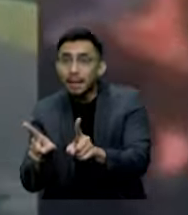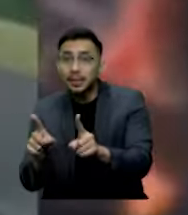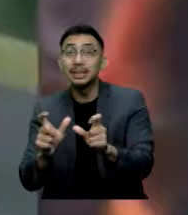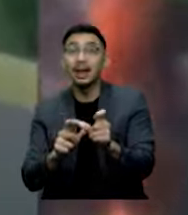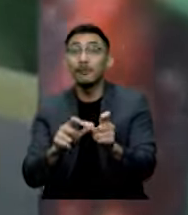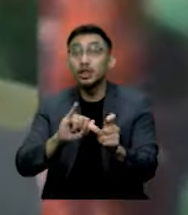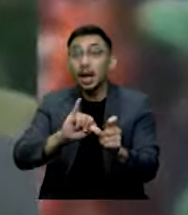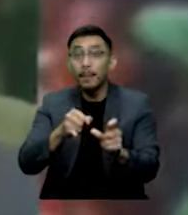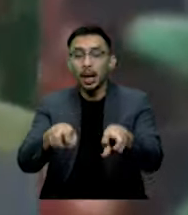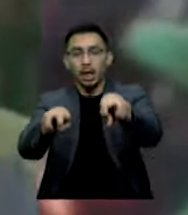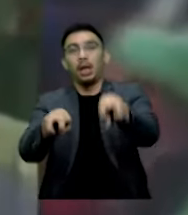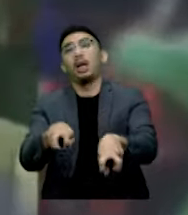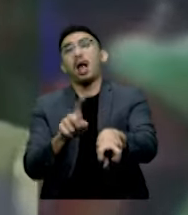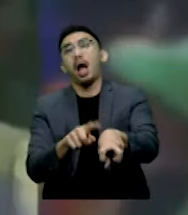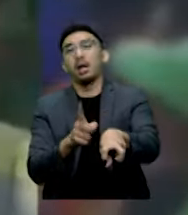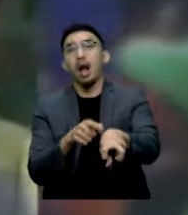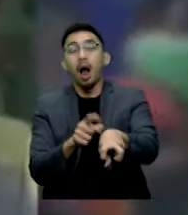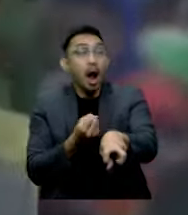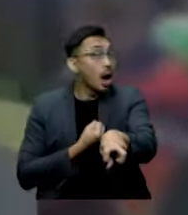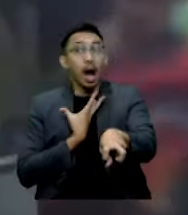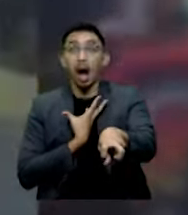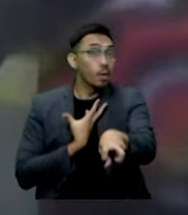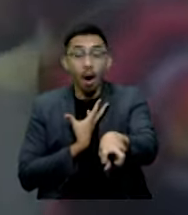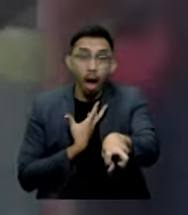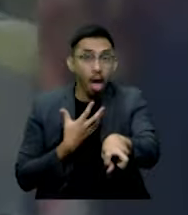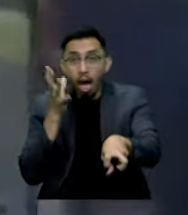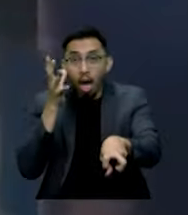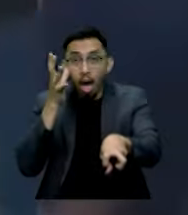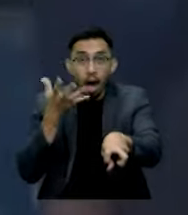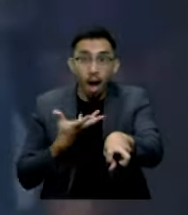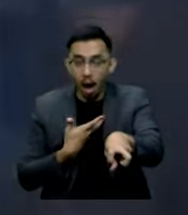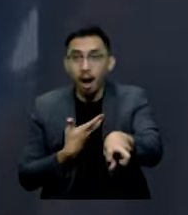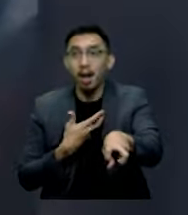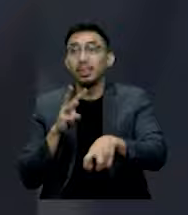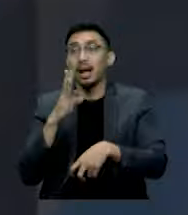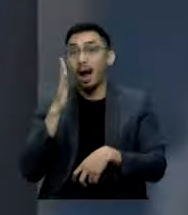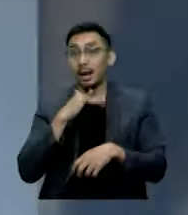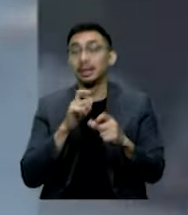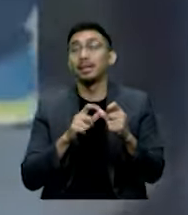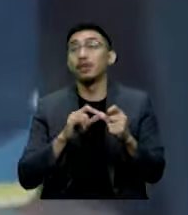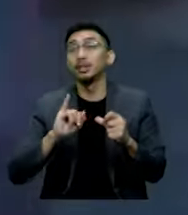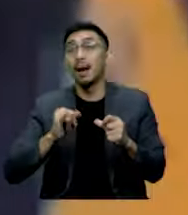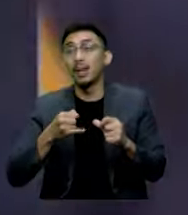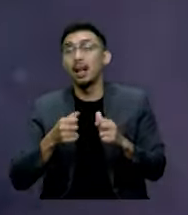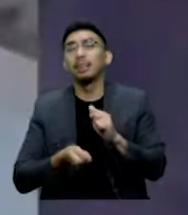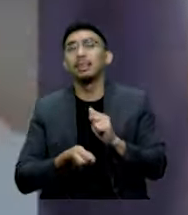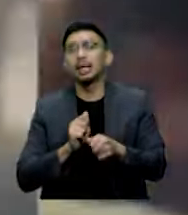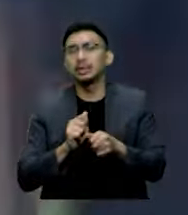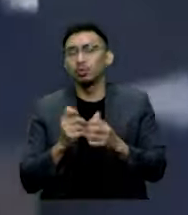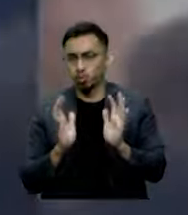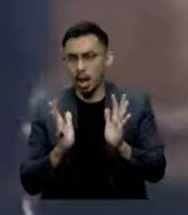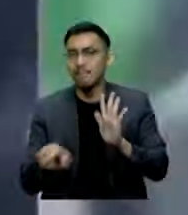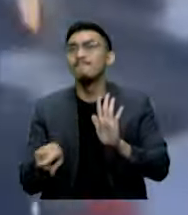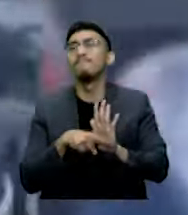asistennya. 3 hari pasca penangkapan, Saiful Jamil akhirnya dilepas karena negatif narkoba. Dari